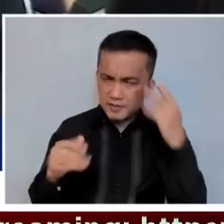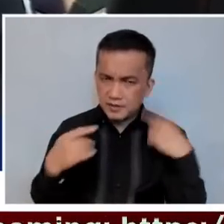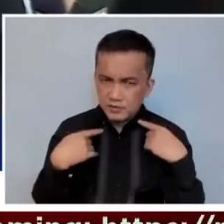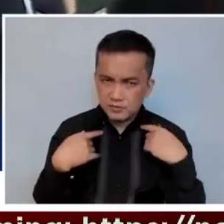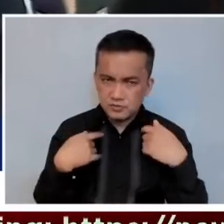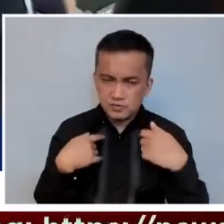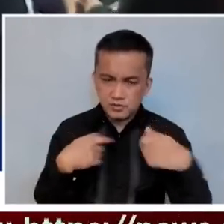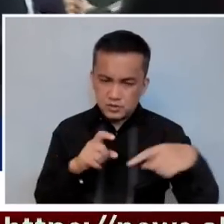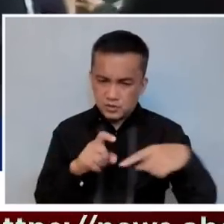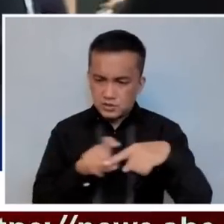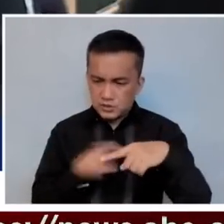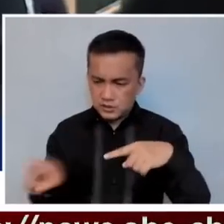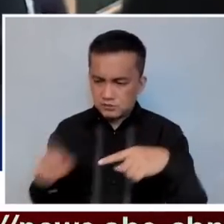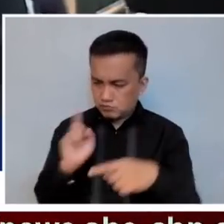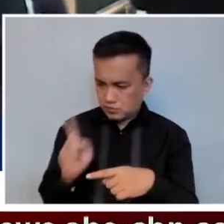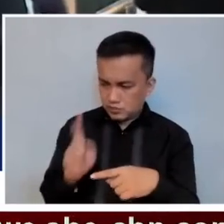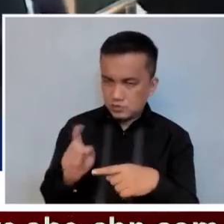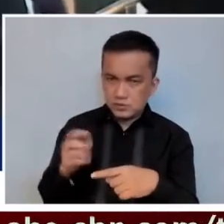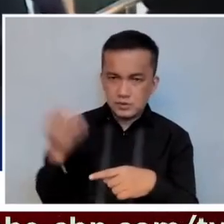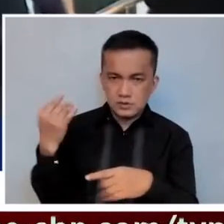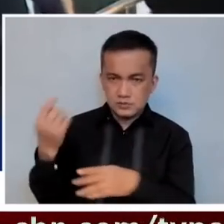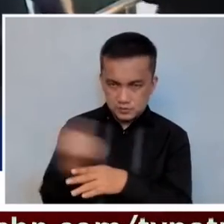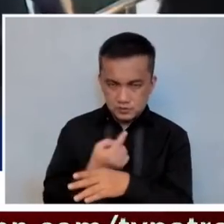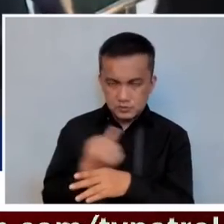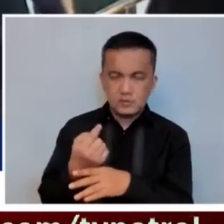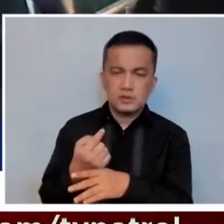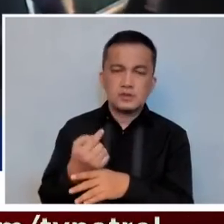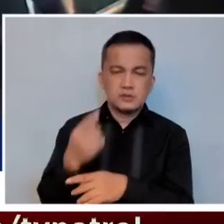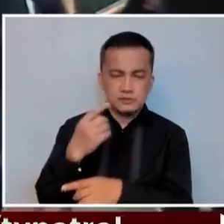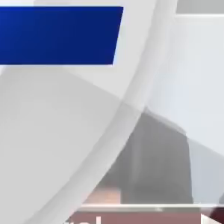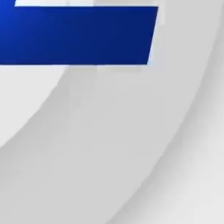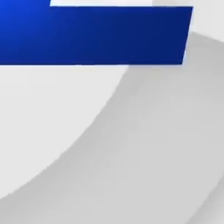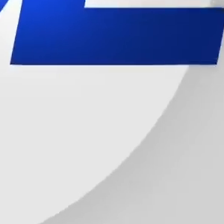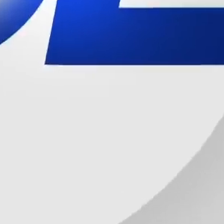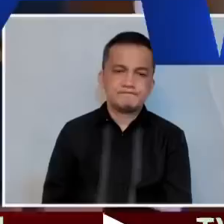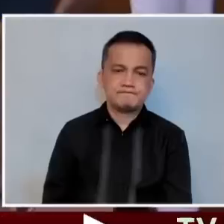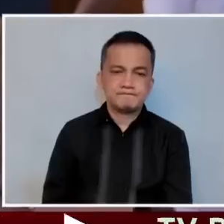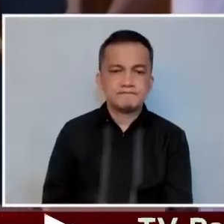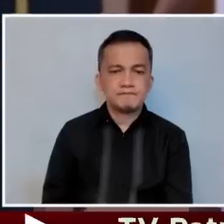o pagbanta noong mga nakaraang araw o linggo.